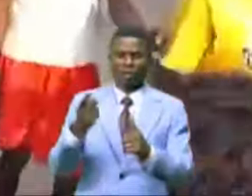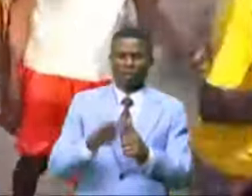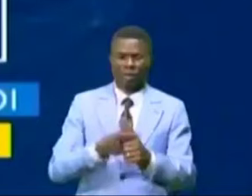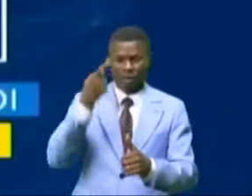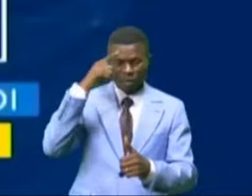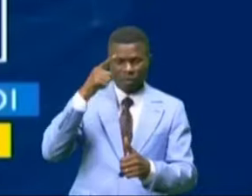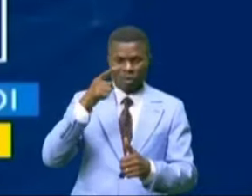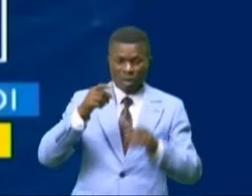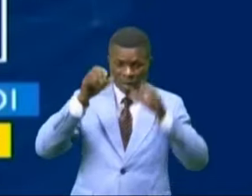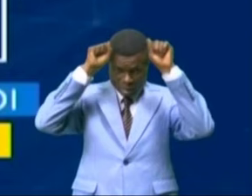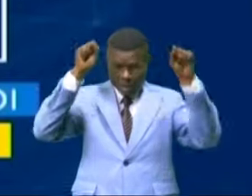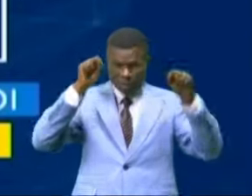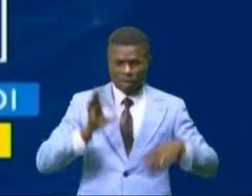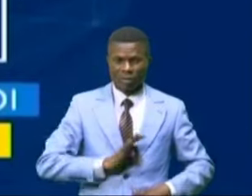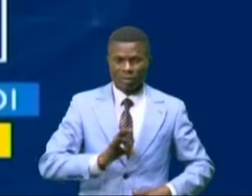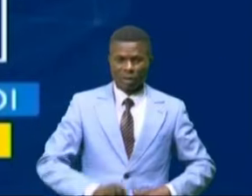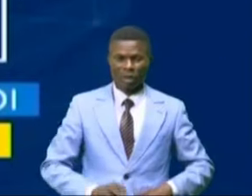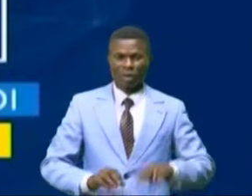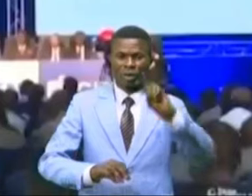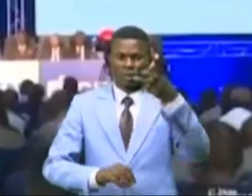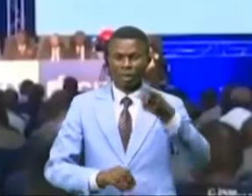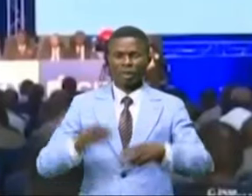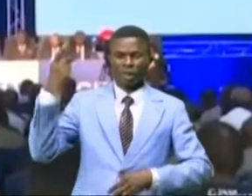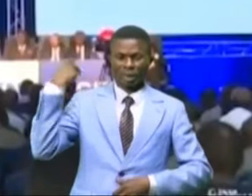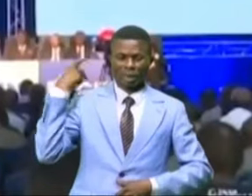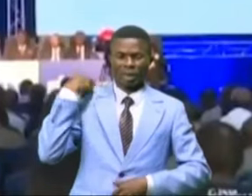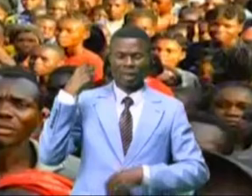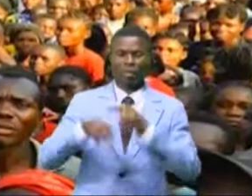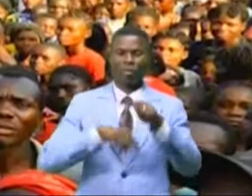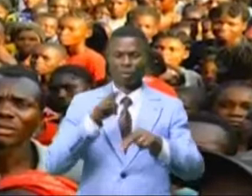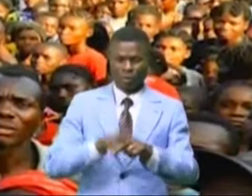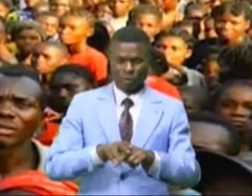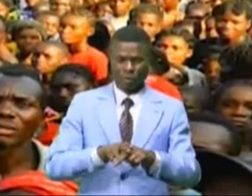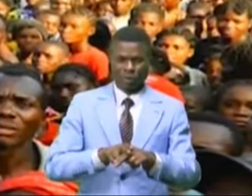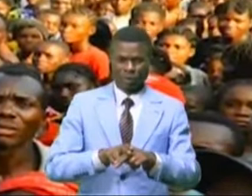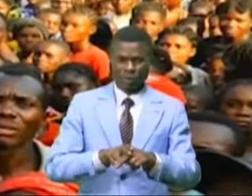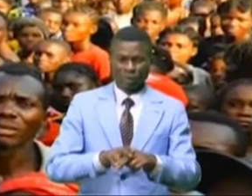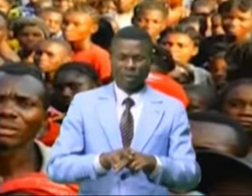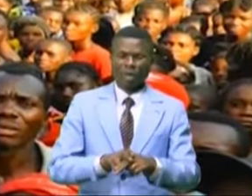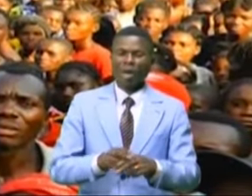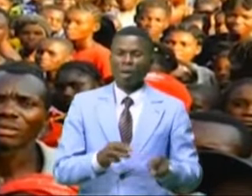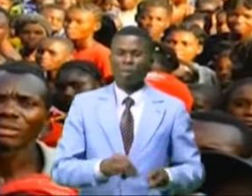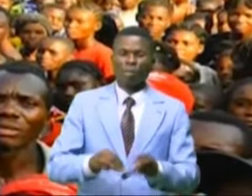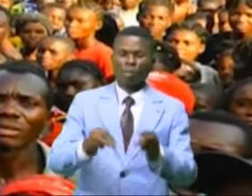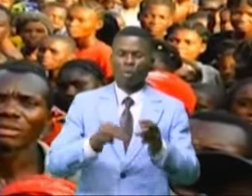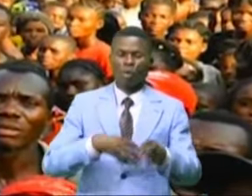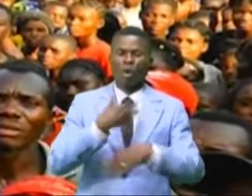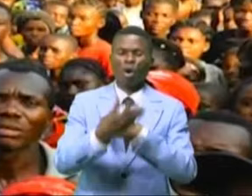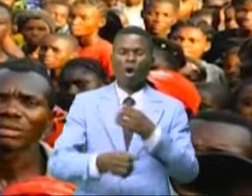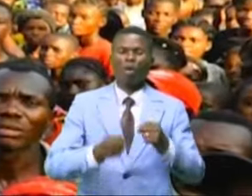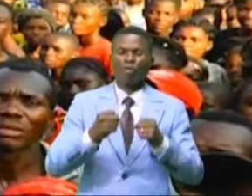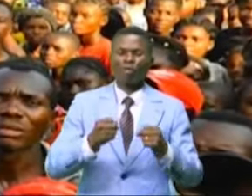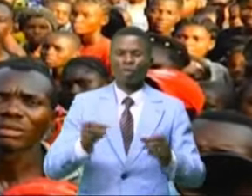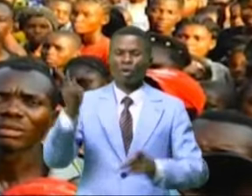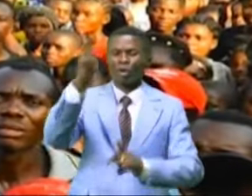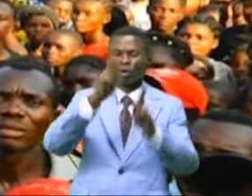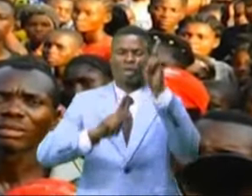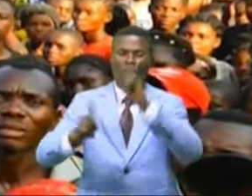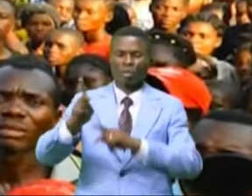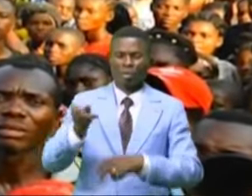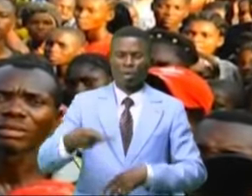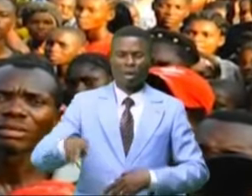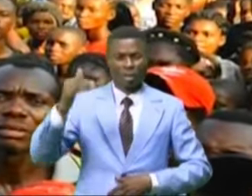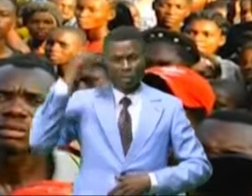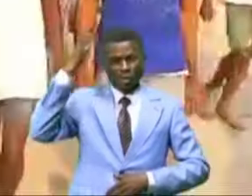la présidentielle et ensuite, les législatives, qui ont été un facteur mobilisateur de la population qui a